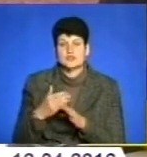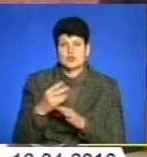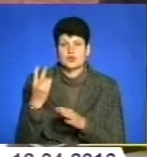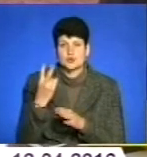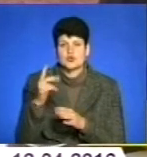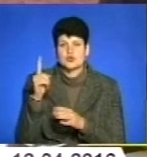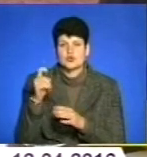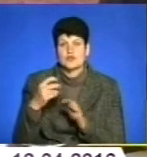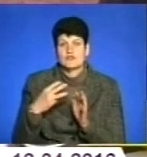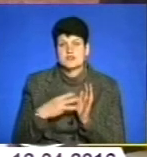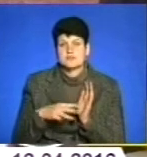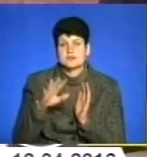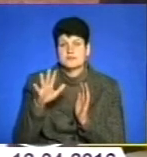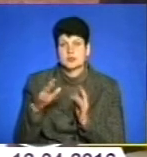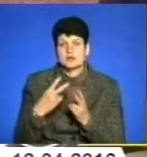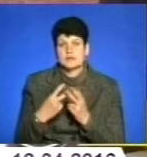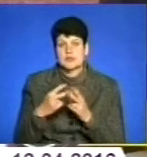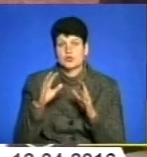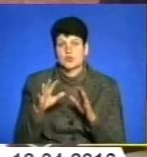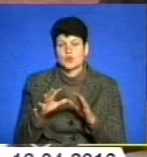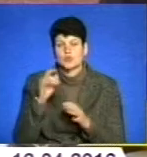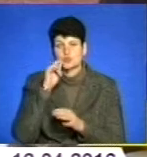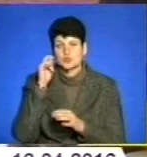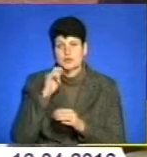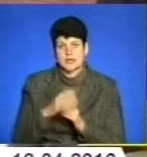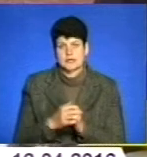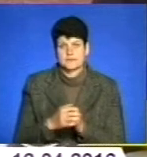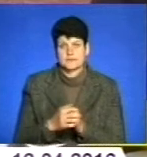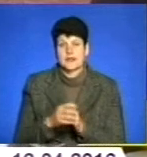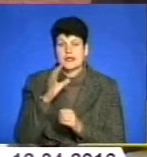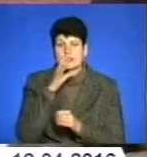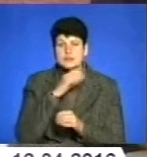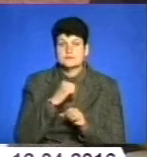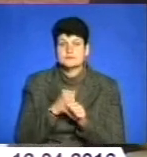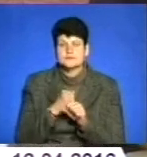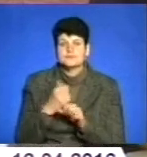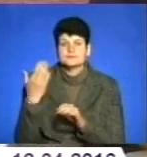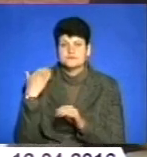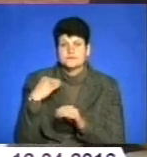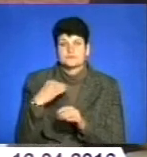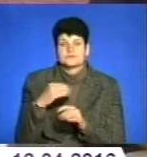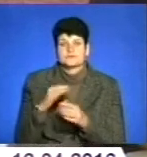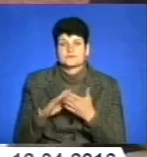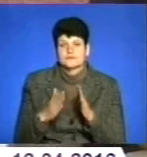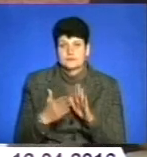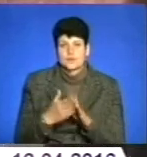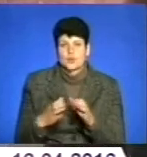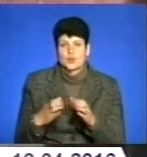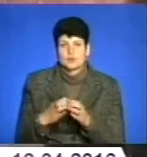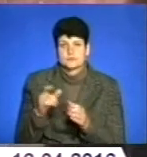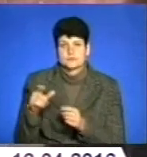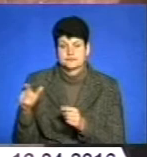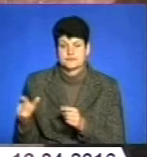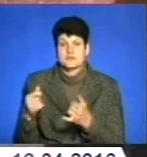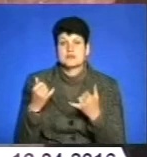статті 185 Кримінального кодексу України. Крадіжка вчинена за попередньою змовою групою осіб. На